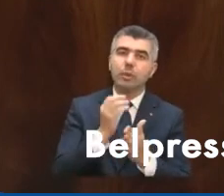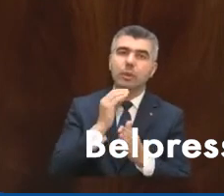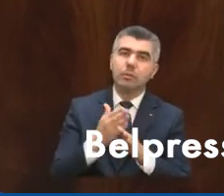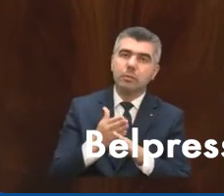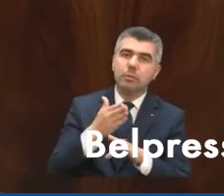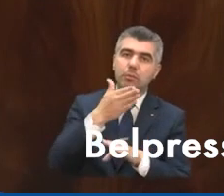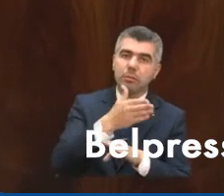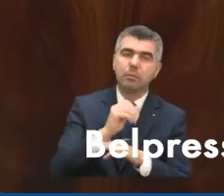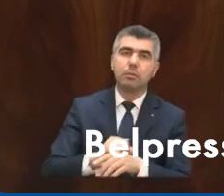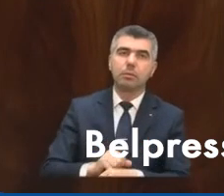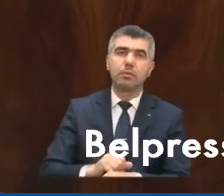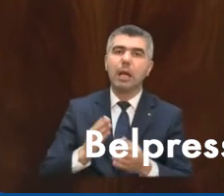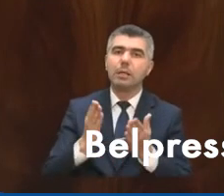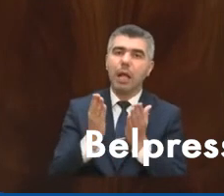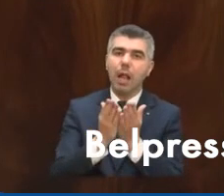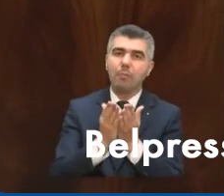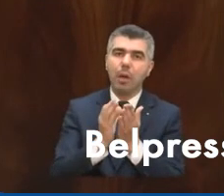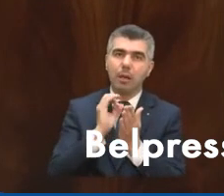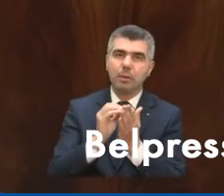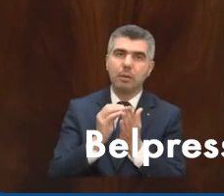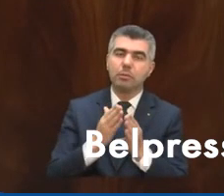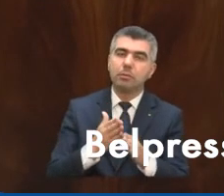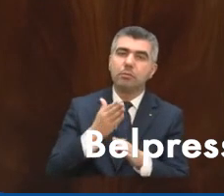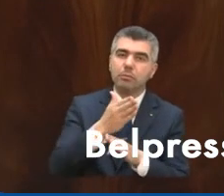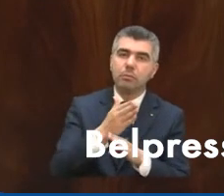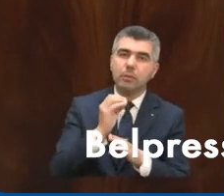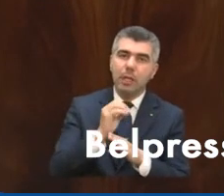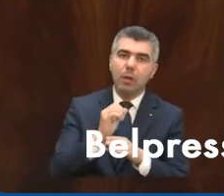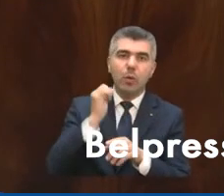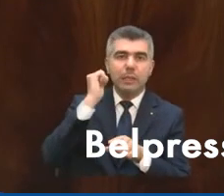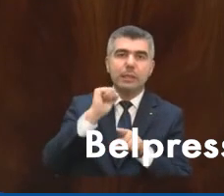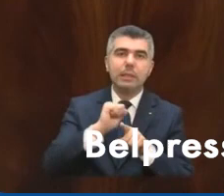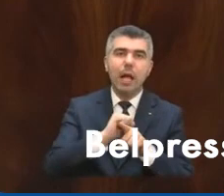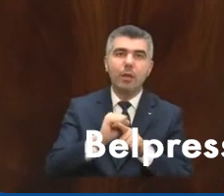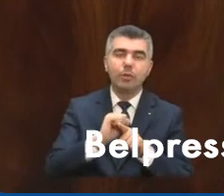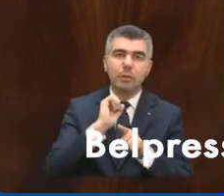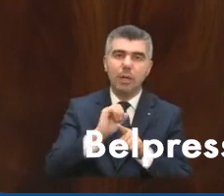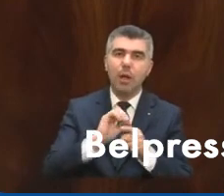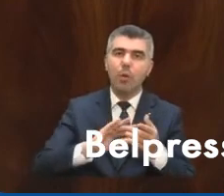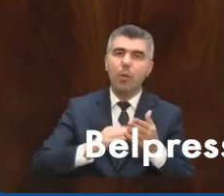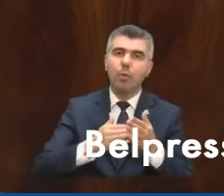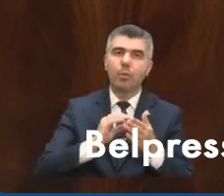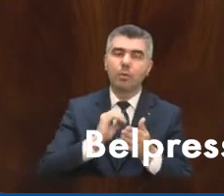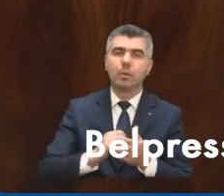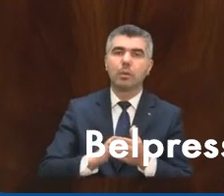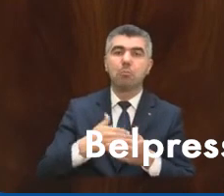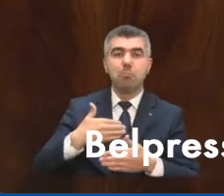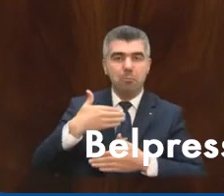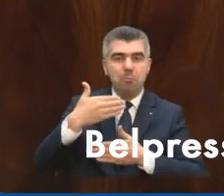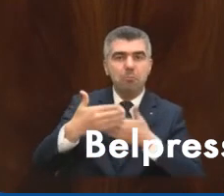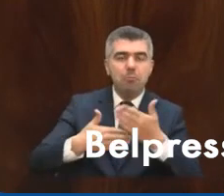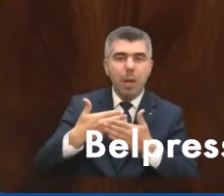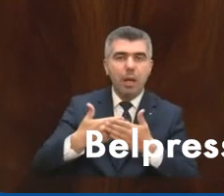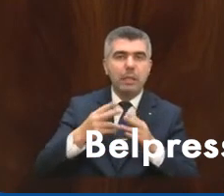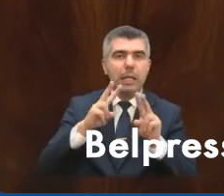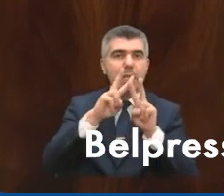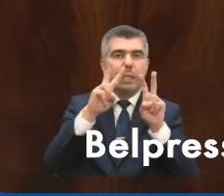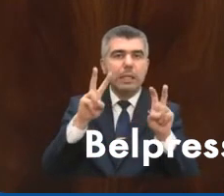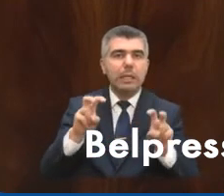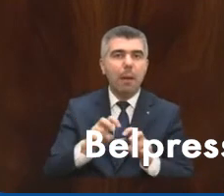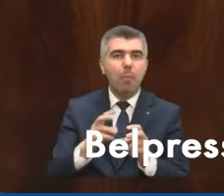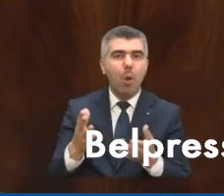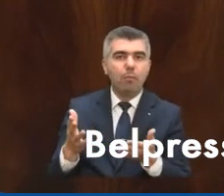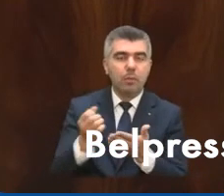استاذ، الطلبه اللي غادي ياخذوا باش ياخذوا المسار ديالهم باش يخرج يعني استاذ اللي